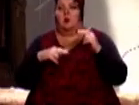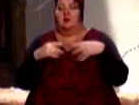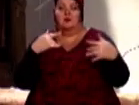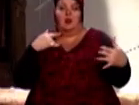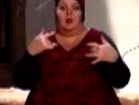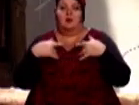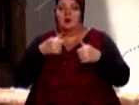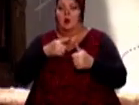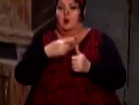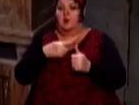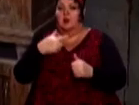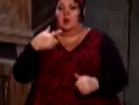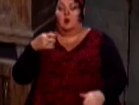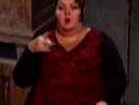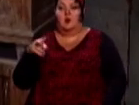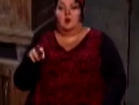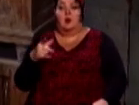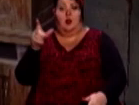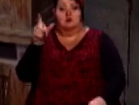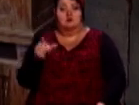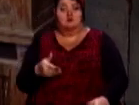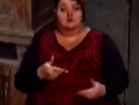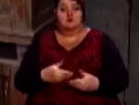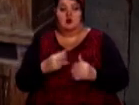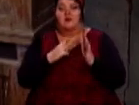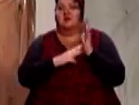Гоголя. Архітектор прожив 81 рік і помер